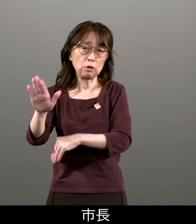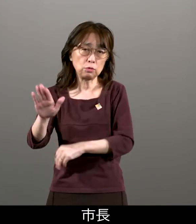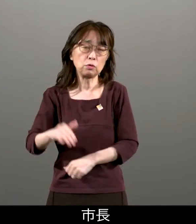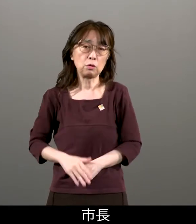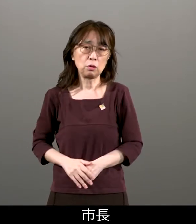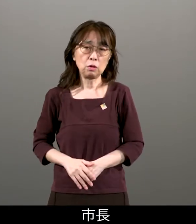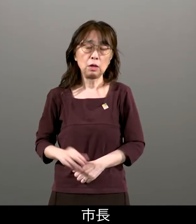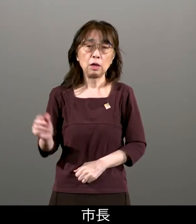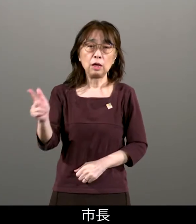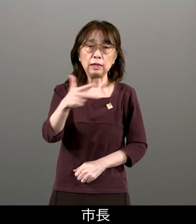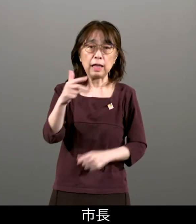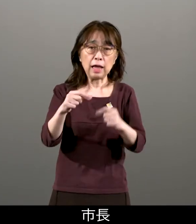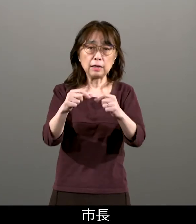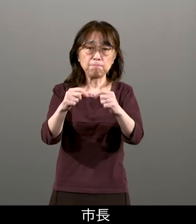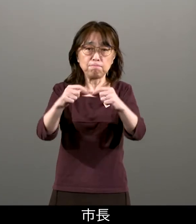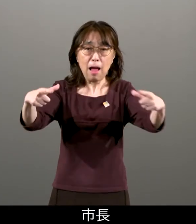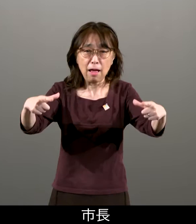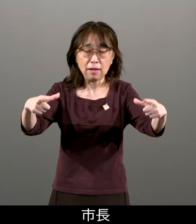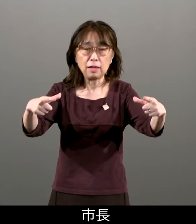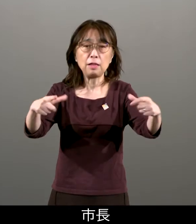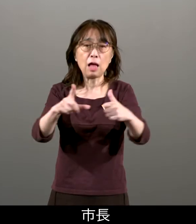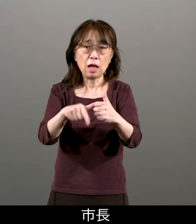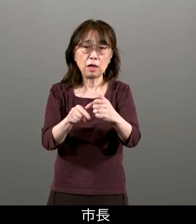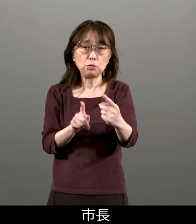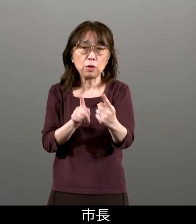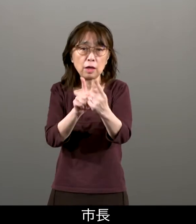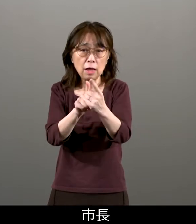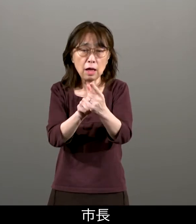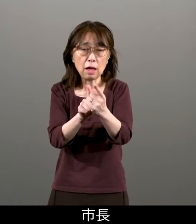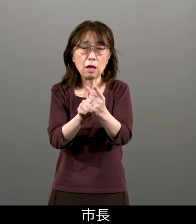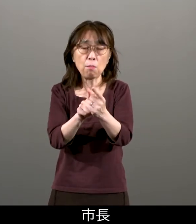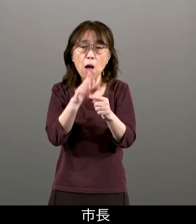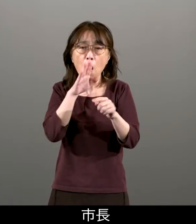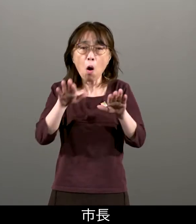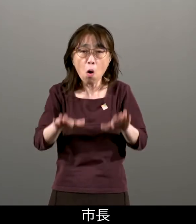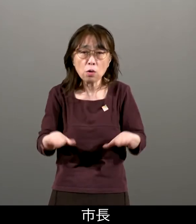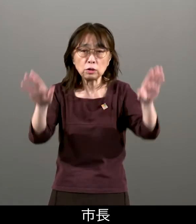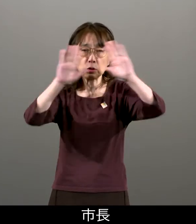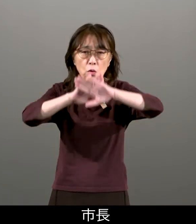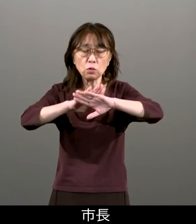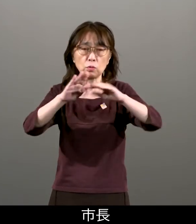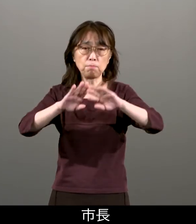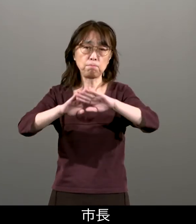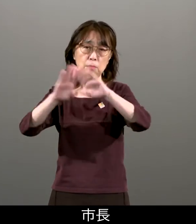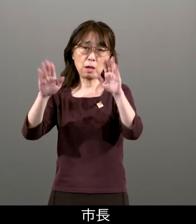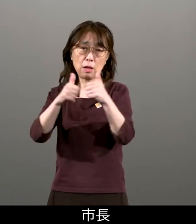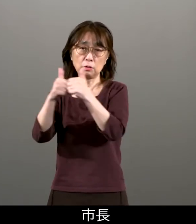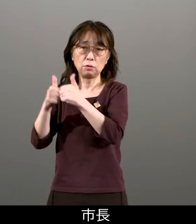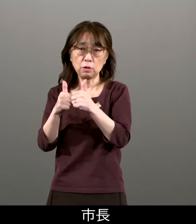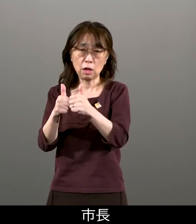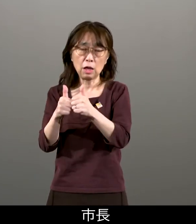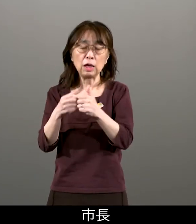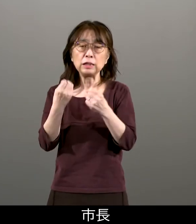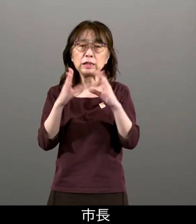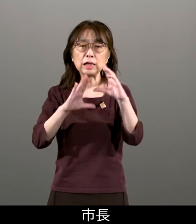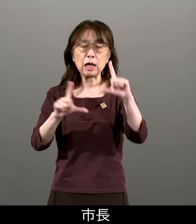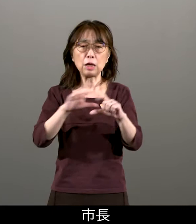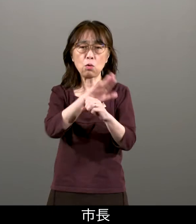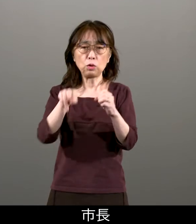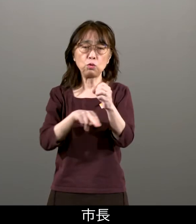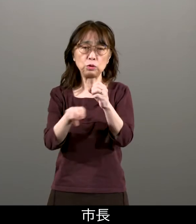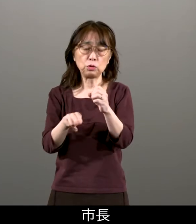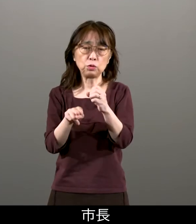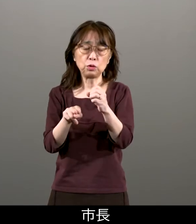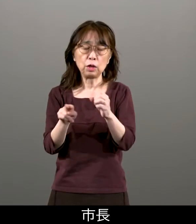この第7波に向けた体制につきましては、本日夜開催をいたします新型コロナウイルス感染症対